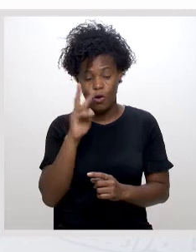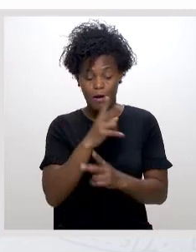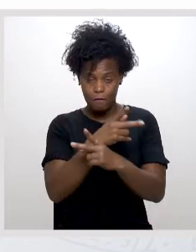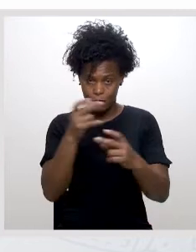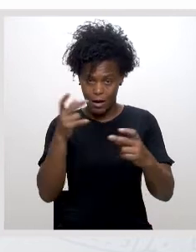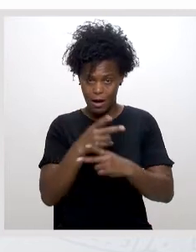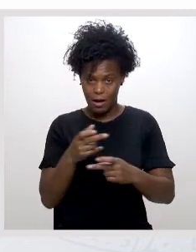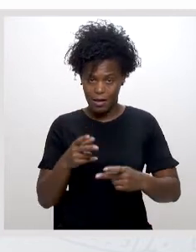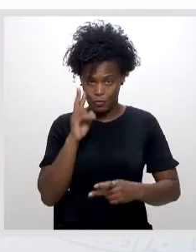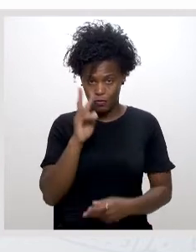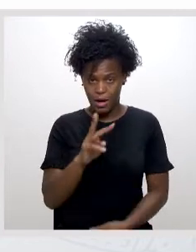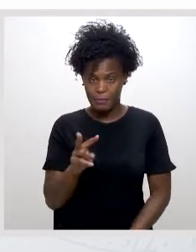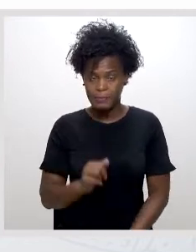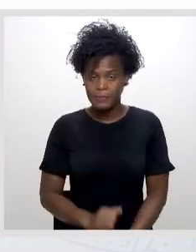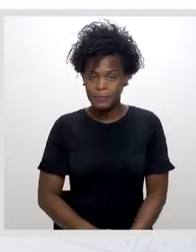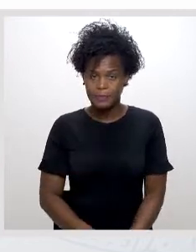phrases.